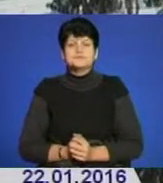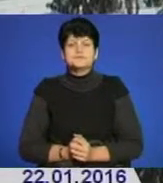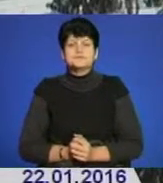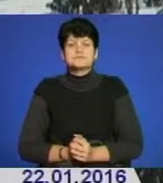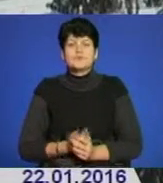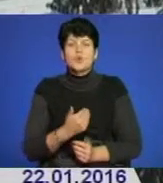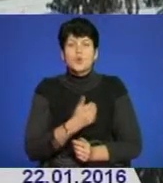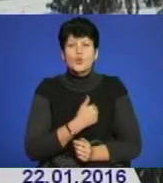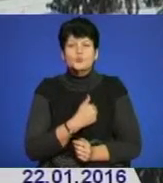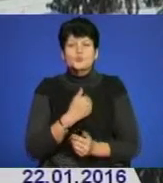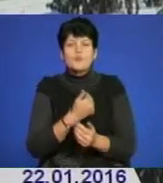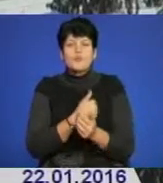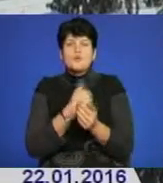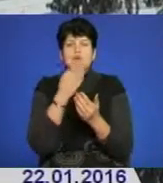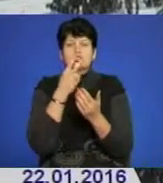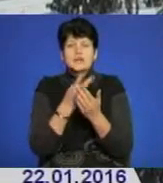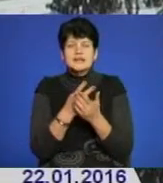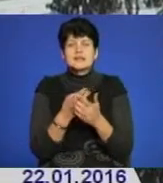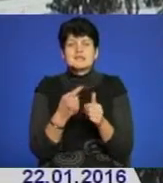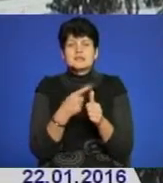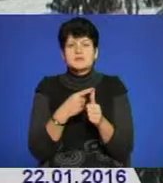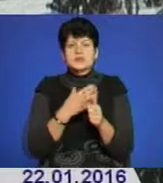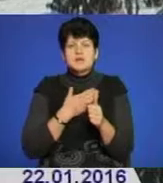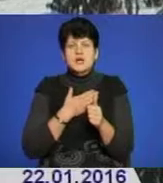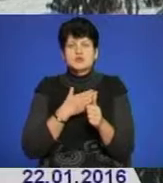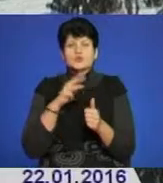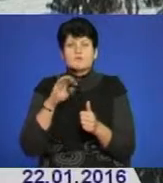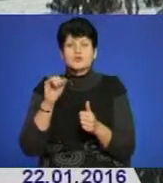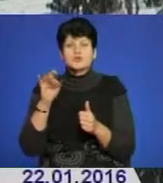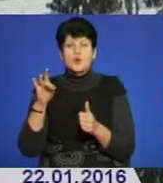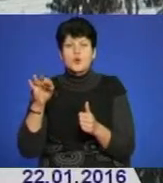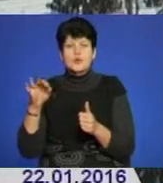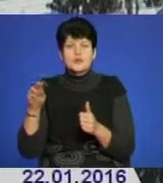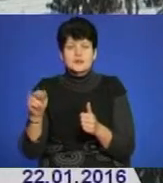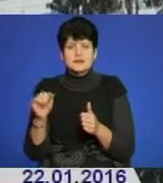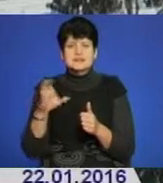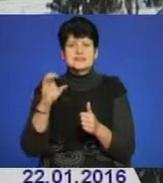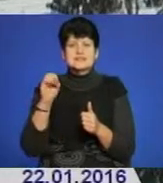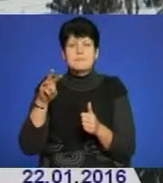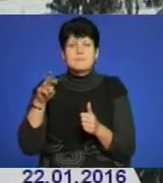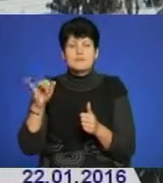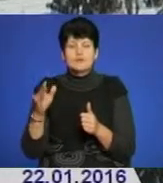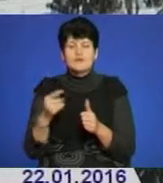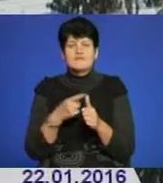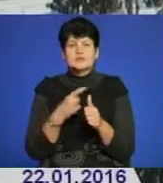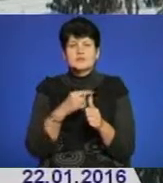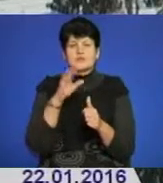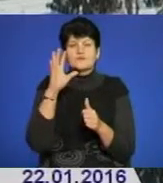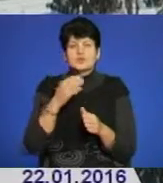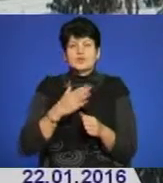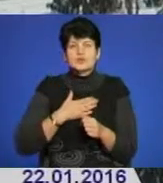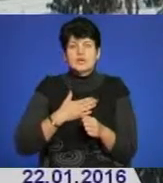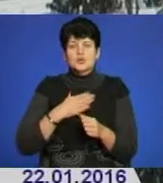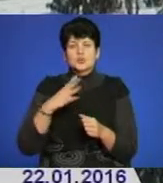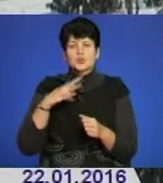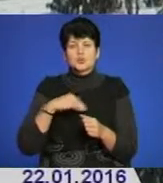Хочу побажати від імені нашого митрополита Василія Семенюка, від імені всього нашого